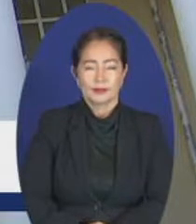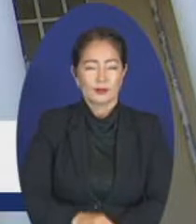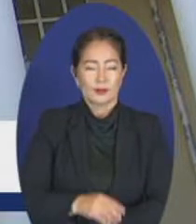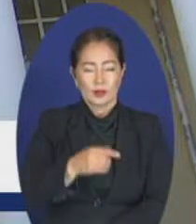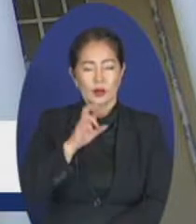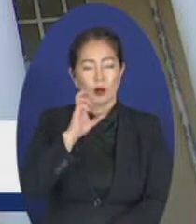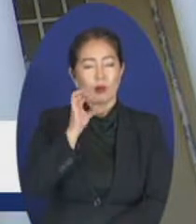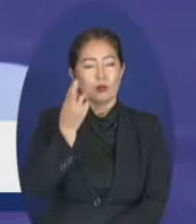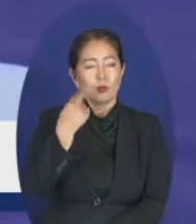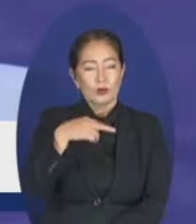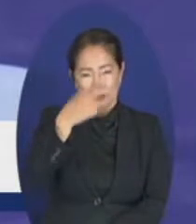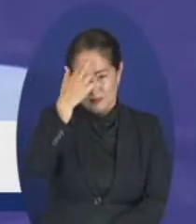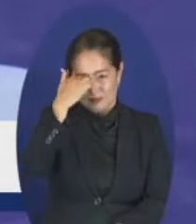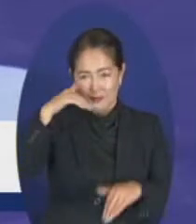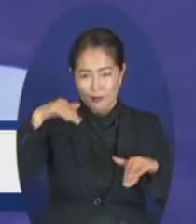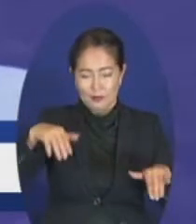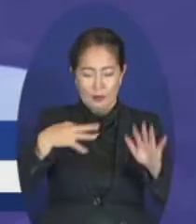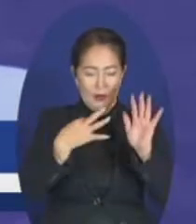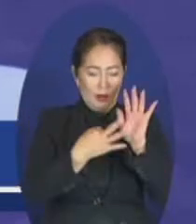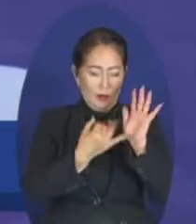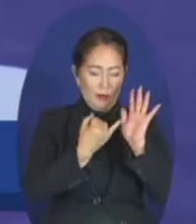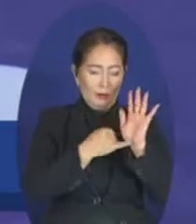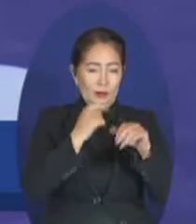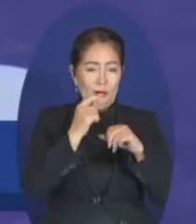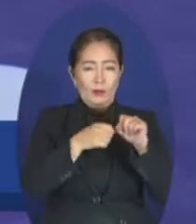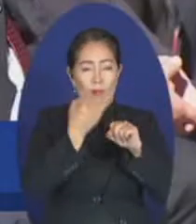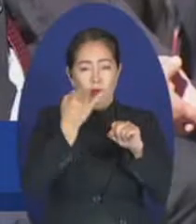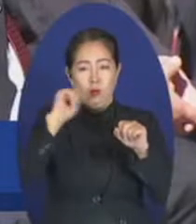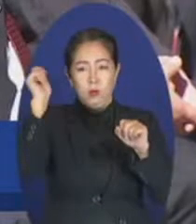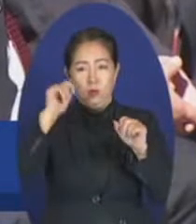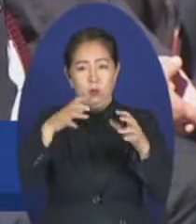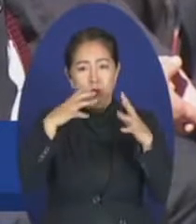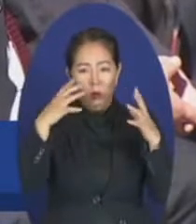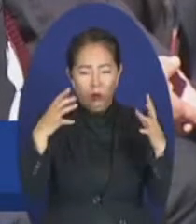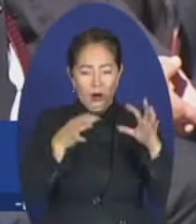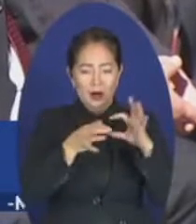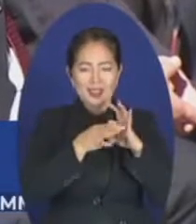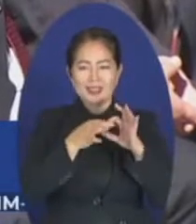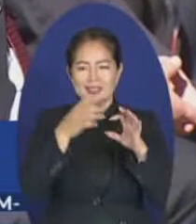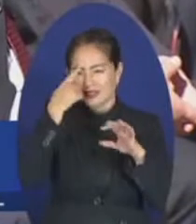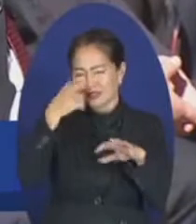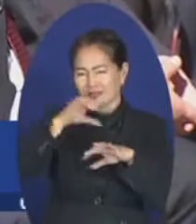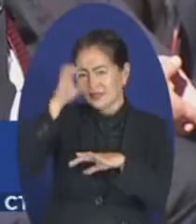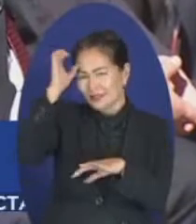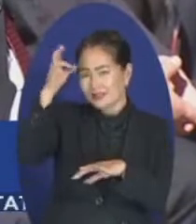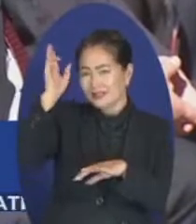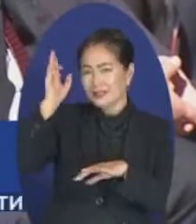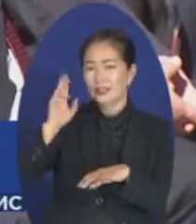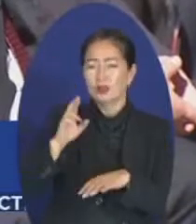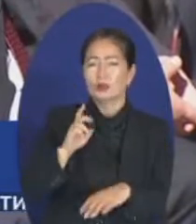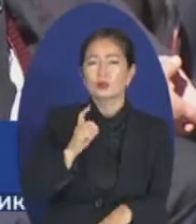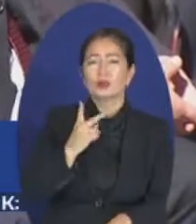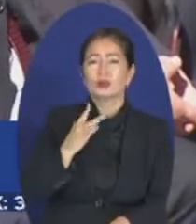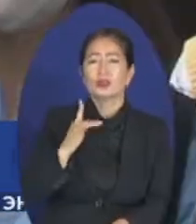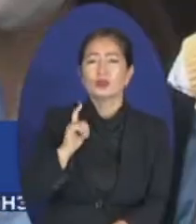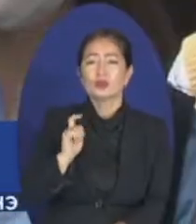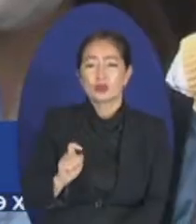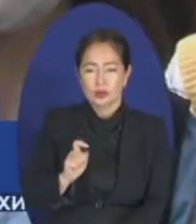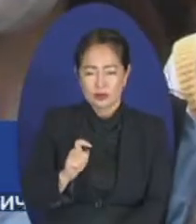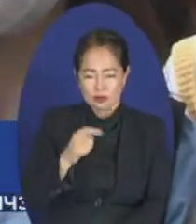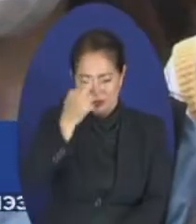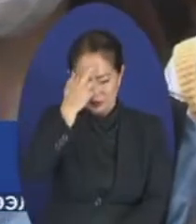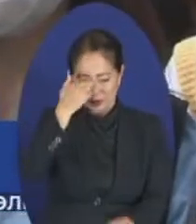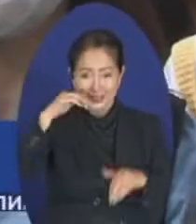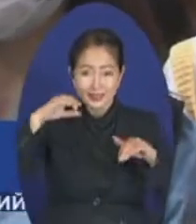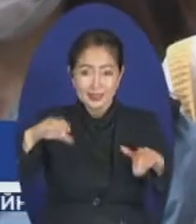Энэ жил Эзэн богд Чингис хааны мэндэсний 860 жилийн ой тохиож байгаатай холбогдуулан Монгол улсын ерөнхийлөгч хүрэлцэх Эзэн богд Чингис хааны иш